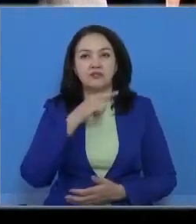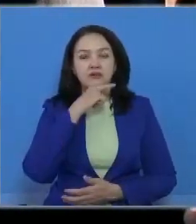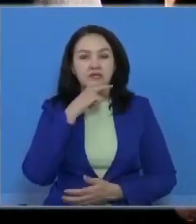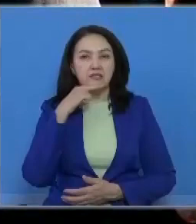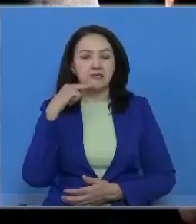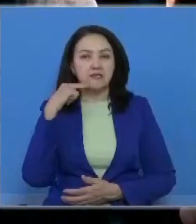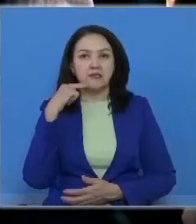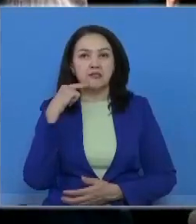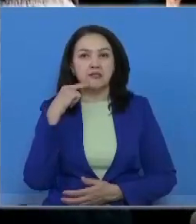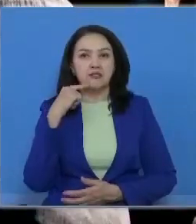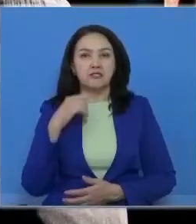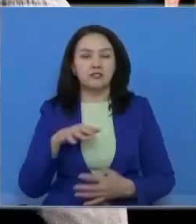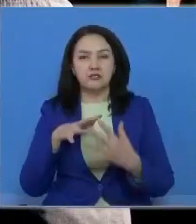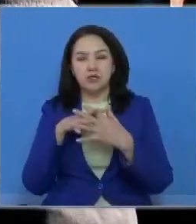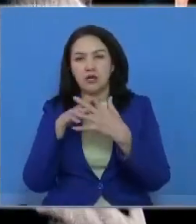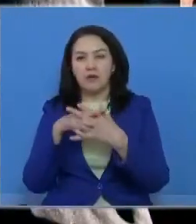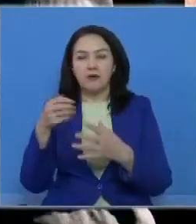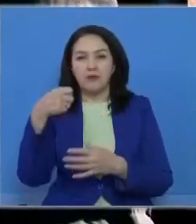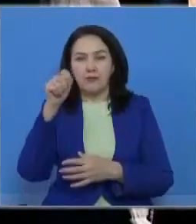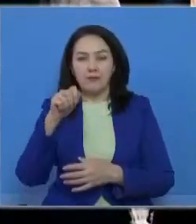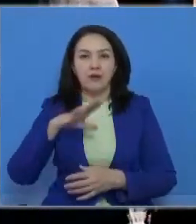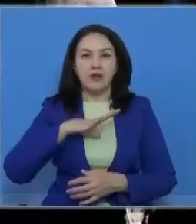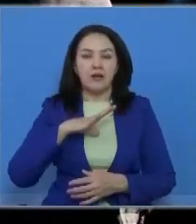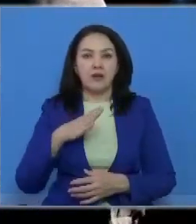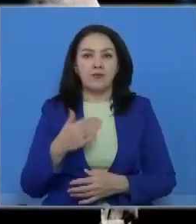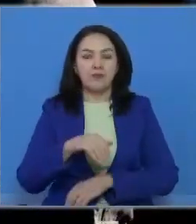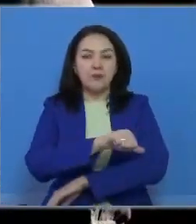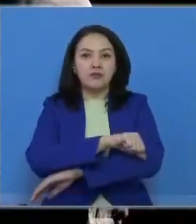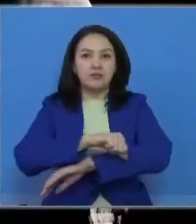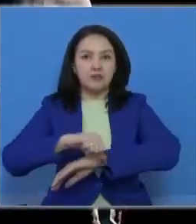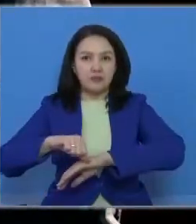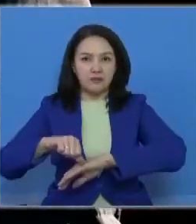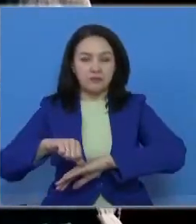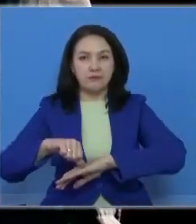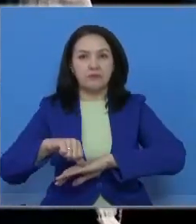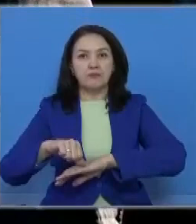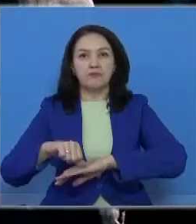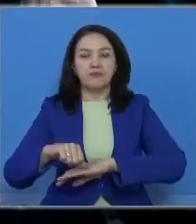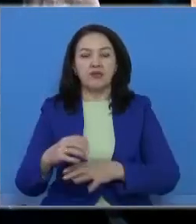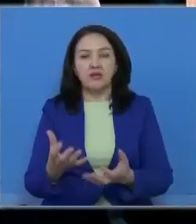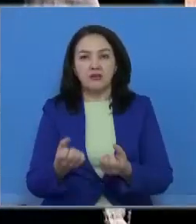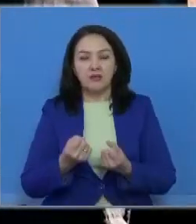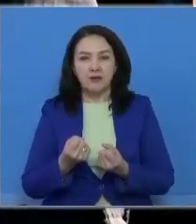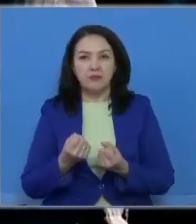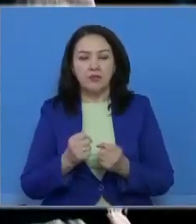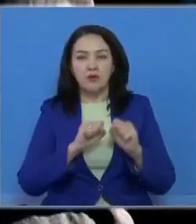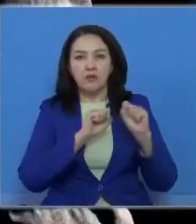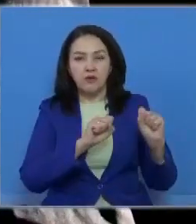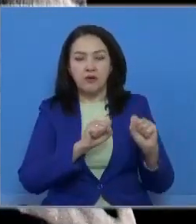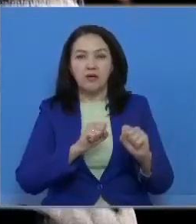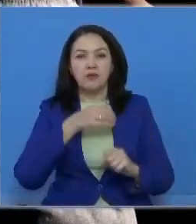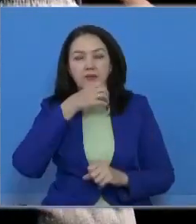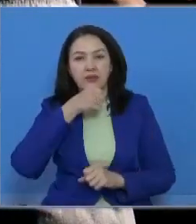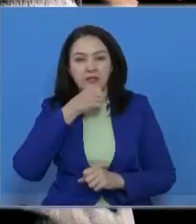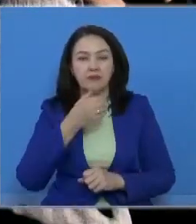Россияның жаңағы шабуылдарын жасады, біздің елге шекарасын ұстап қалған Есет атамыз